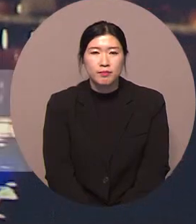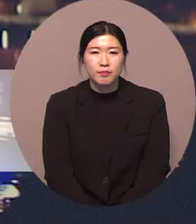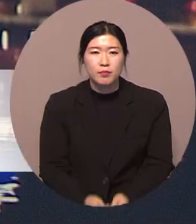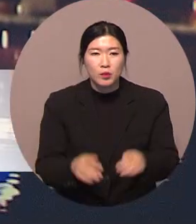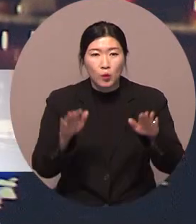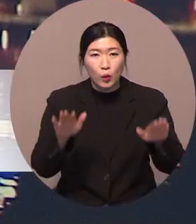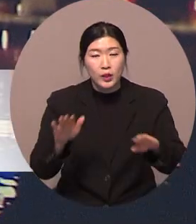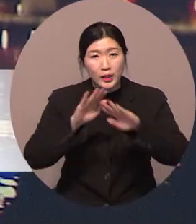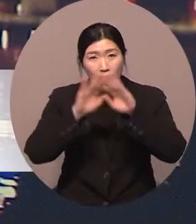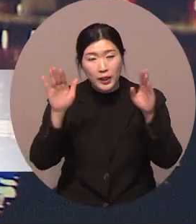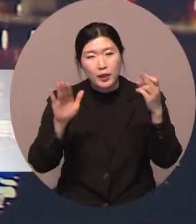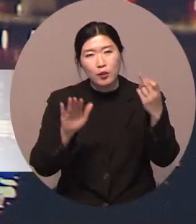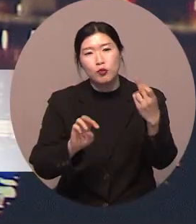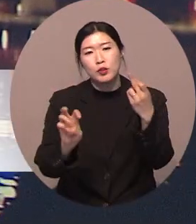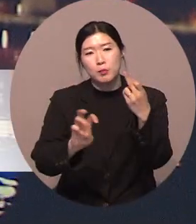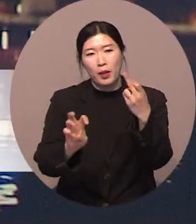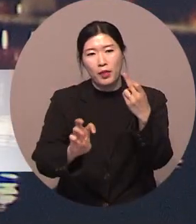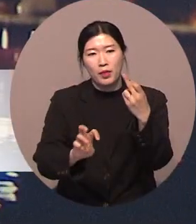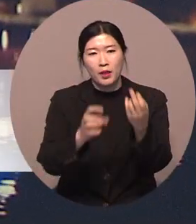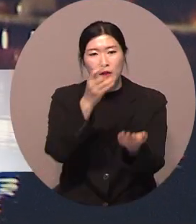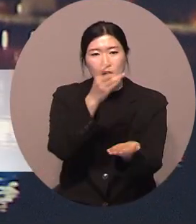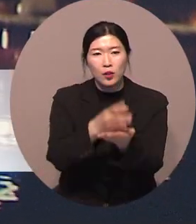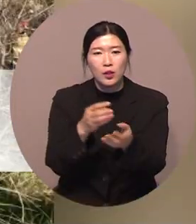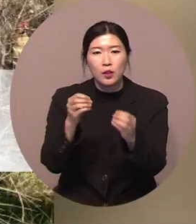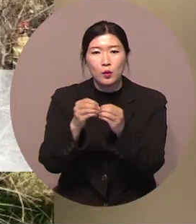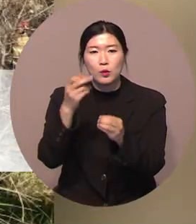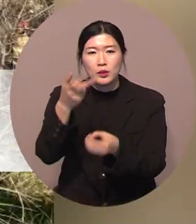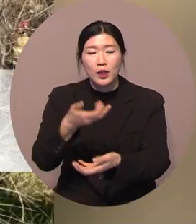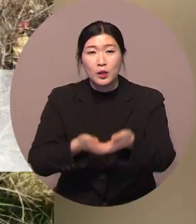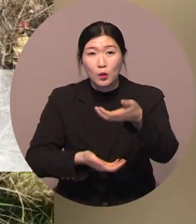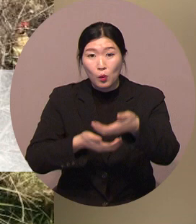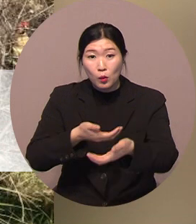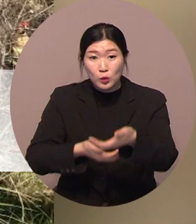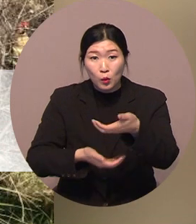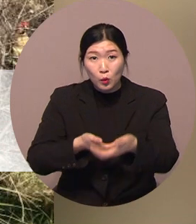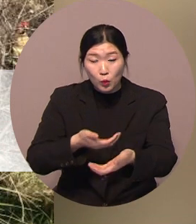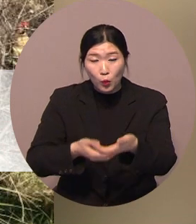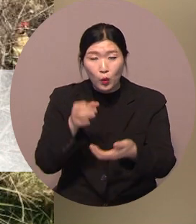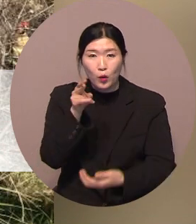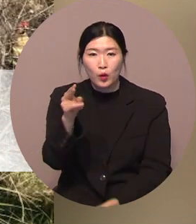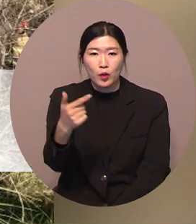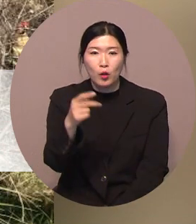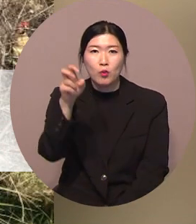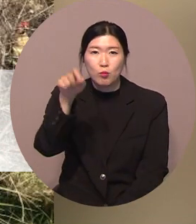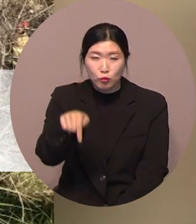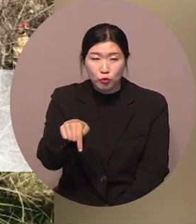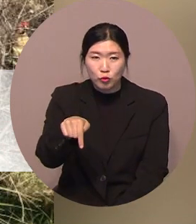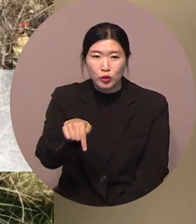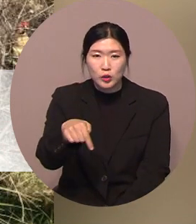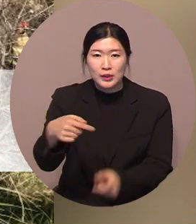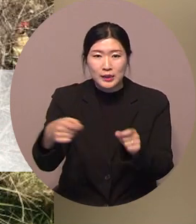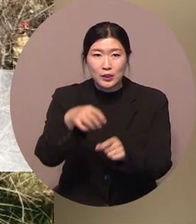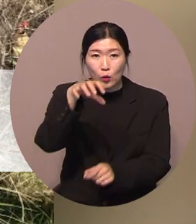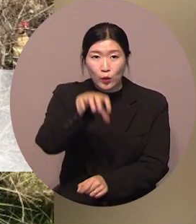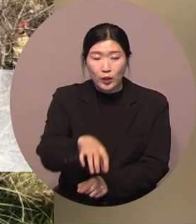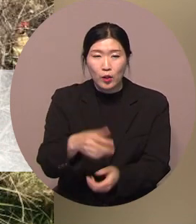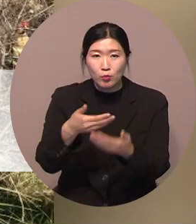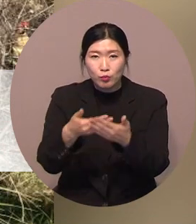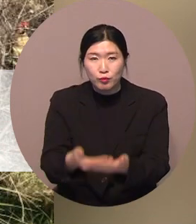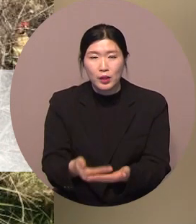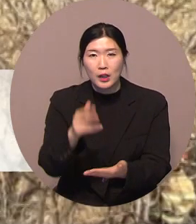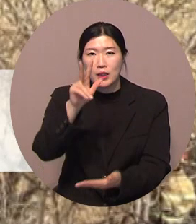오늘 난 12시 반쯤 천안 논산 고속도로 천안 방향 엽문 나들목 진입 램프 구간에서 25톤 트레일러가